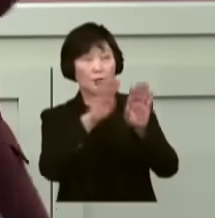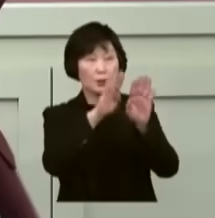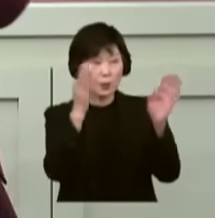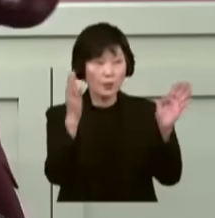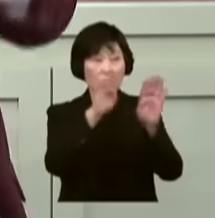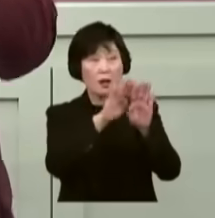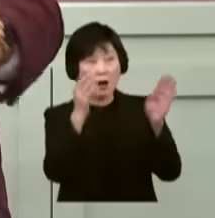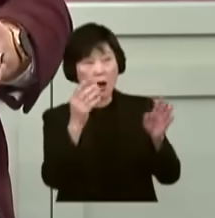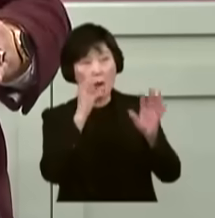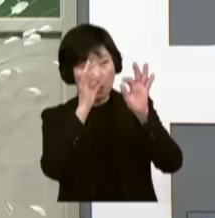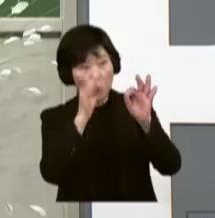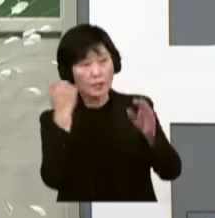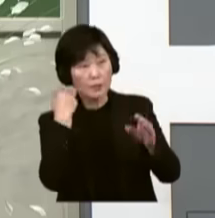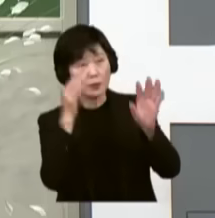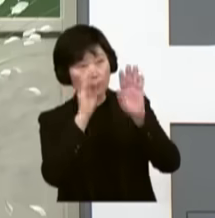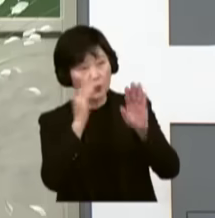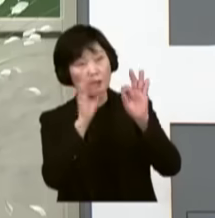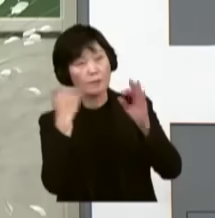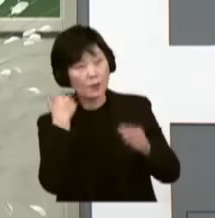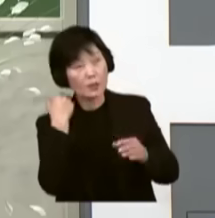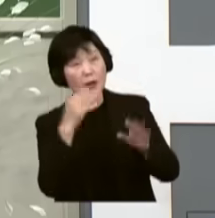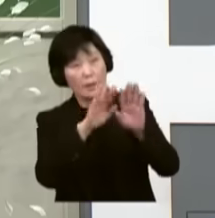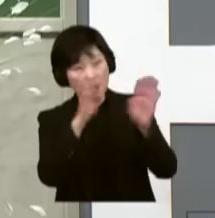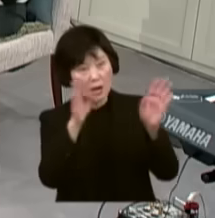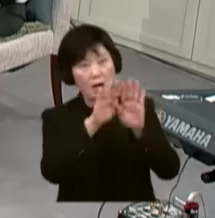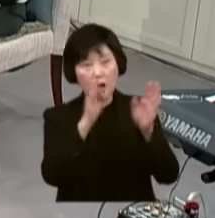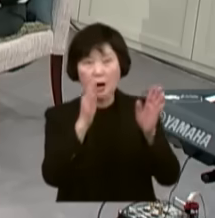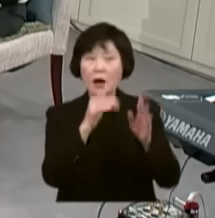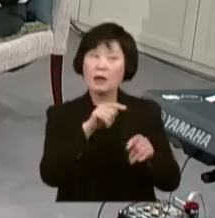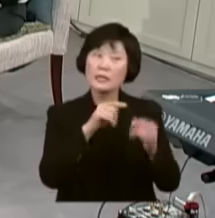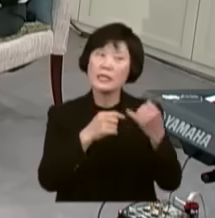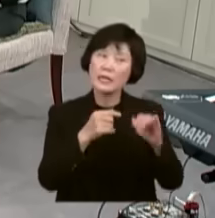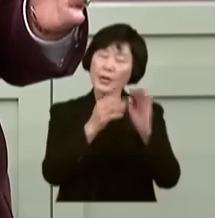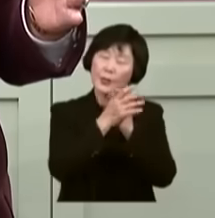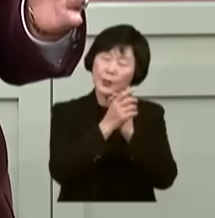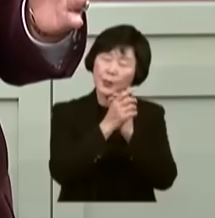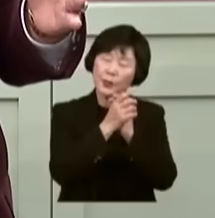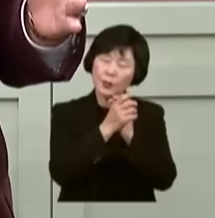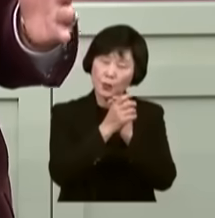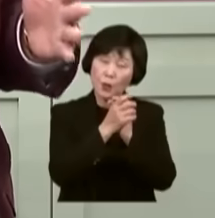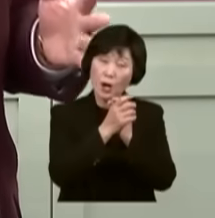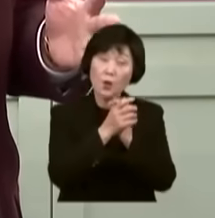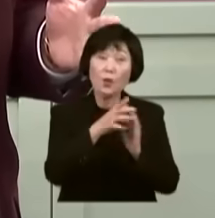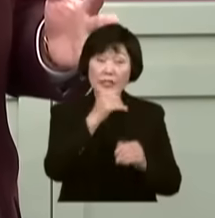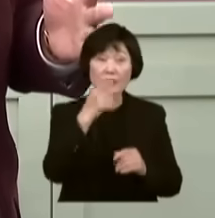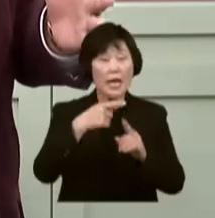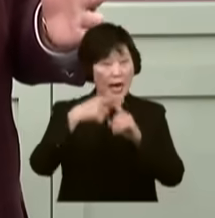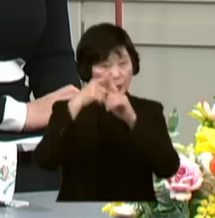뛰어가니까 또 열리고 이러는 게 보이는 거야. 얘가 기도하는데 간호사가 가서 뭐라고 얘기하는 그 소리까지